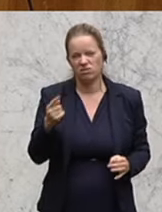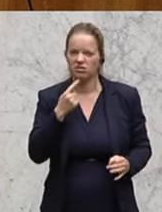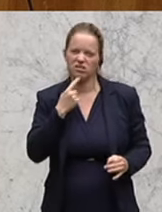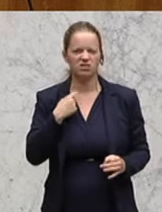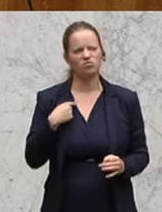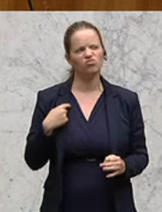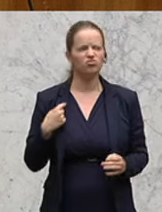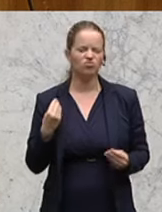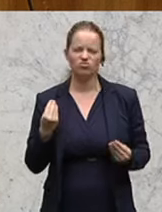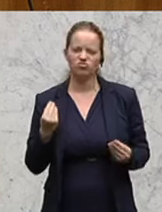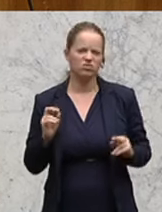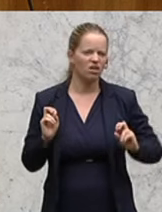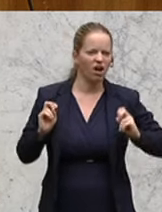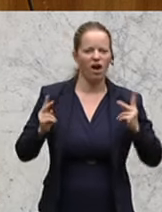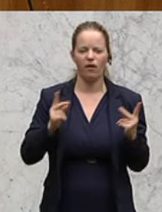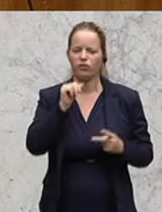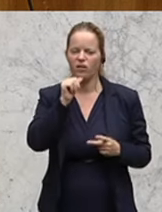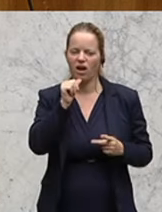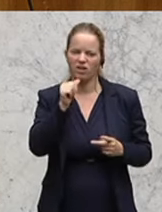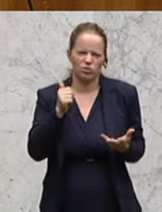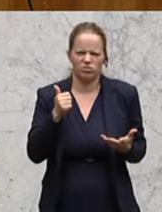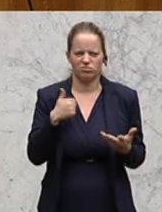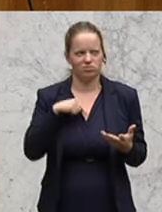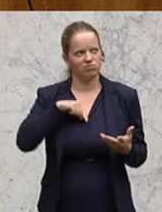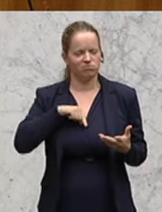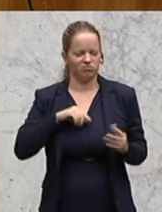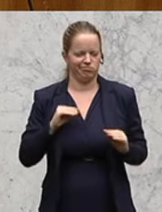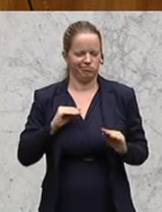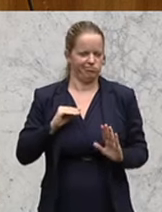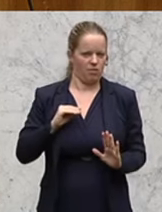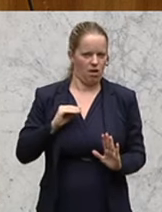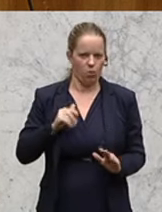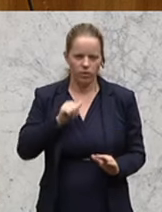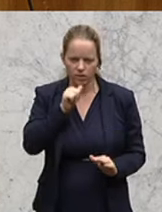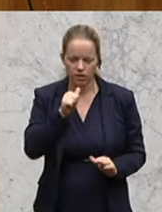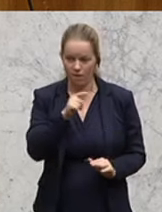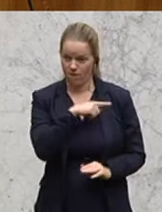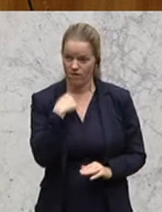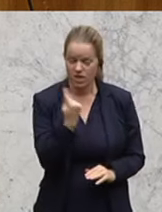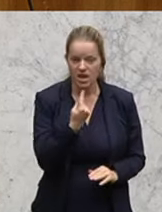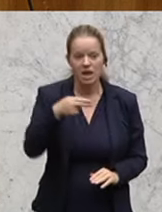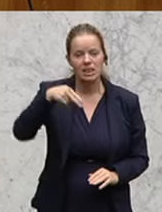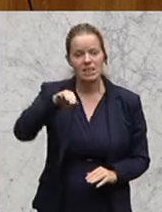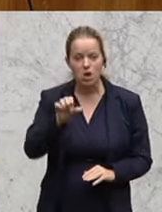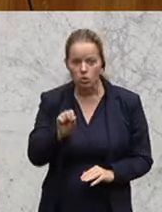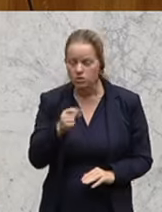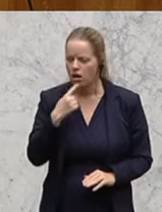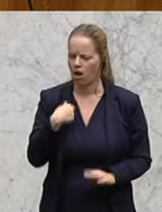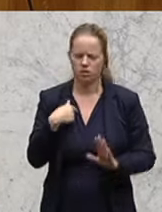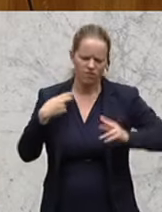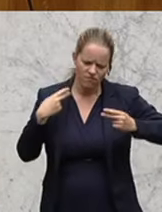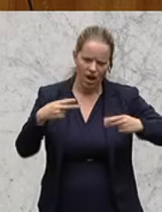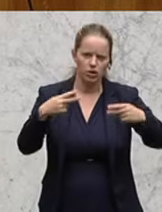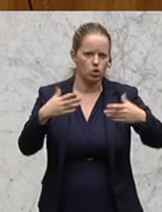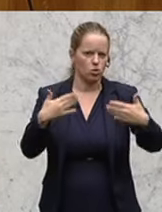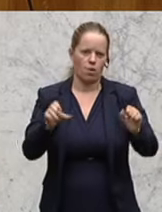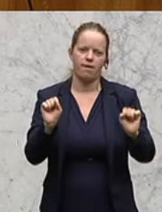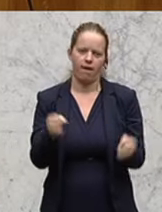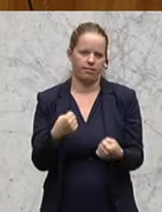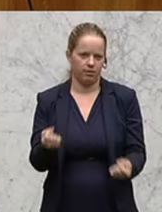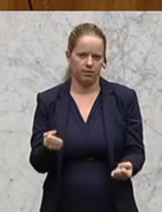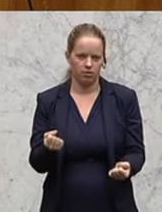die Aufrichtigkeit. Und deswegen sagen wir NEOS, das kann so nicht weitergehen. Wir können nicht einfach so tun, als wäre